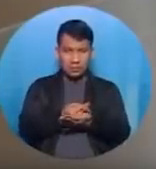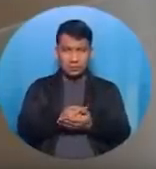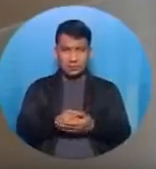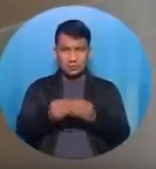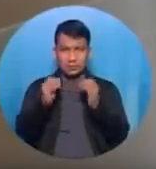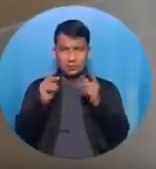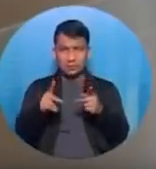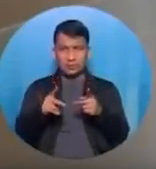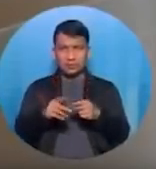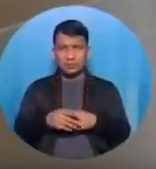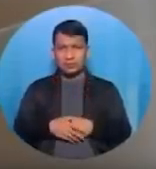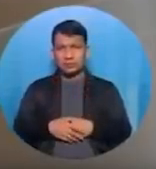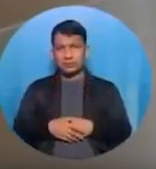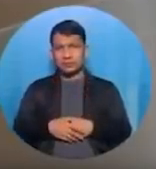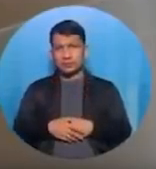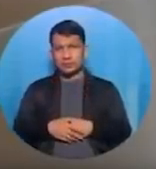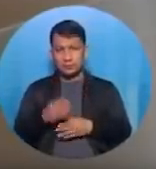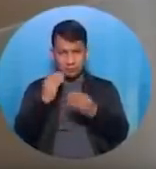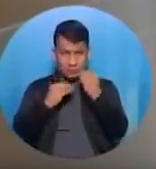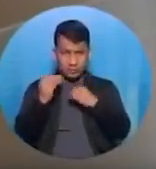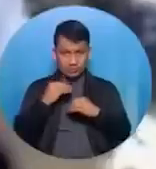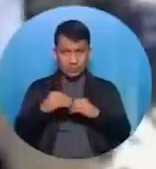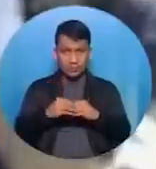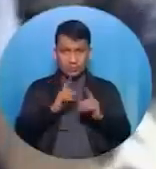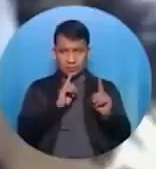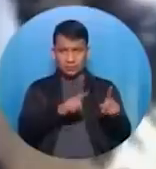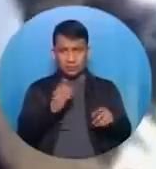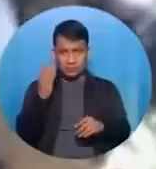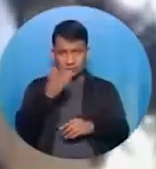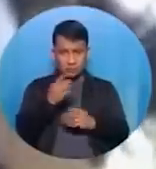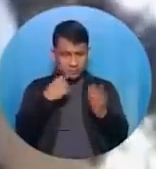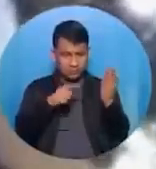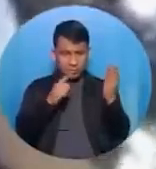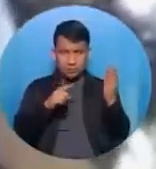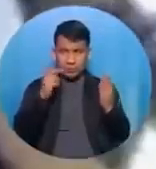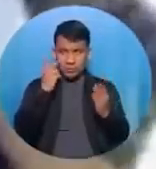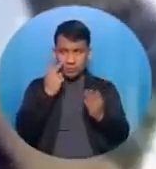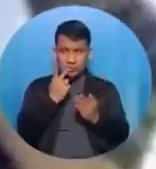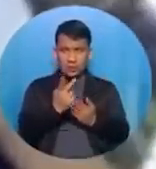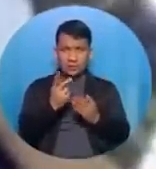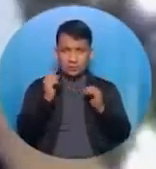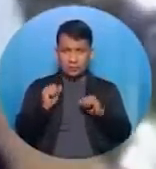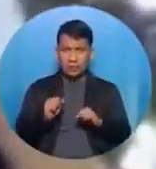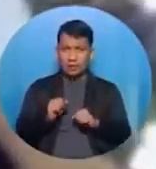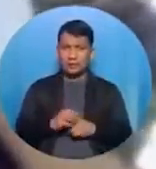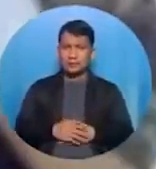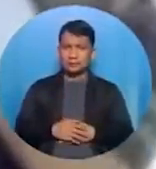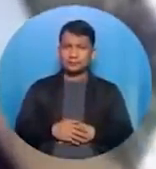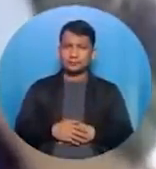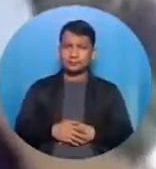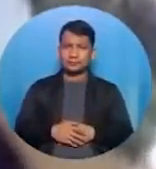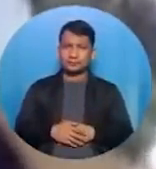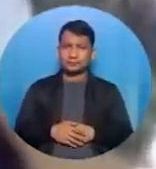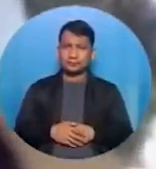Okay? Papadala ko ng pera at mga pagkain. At si reporter ko pupunta dyan kasama yung sosya at saka dole. Okay?